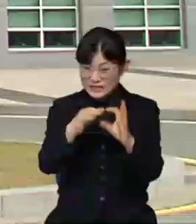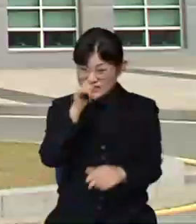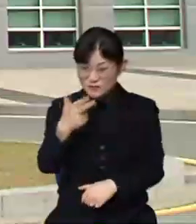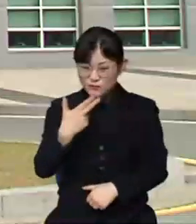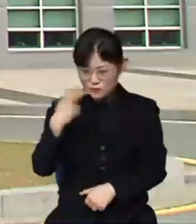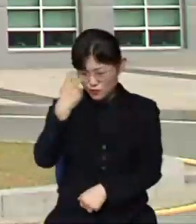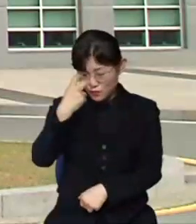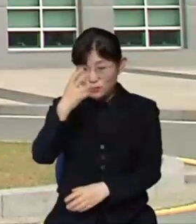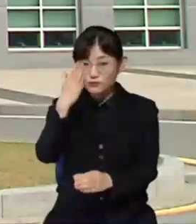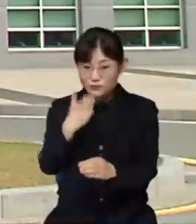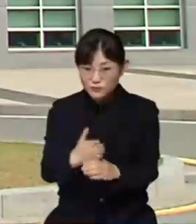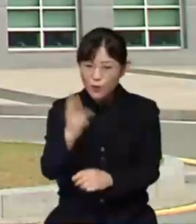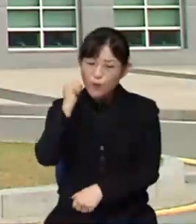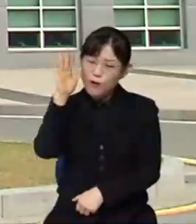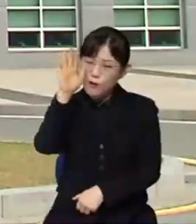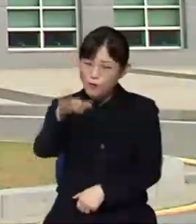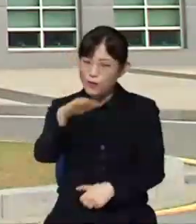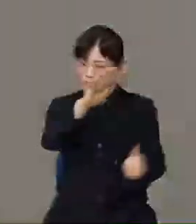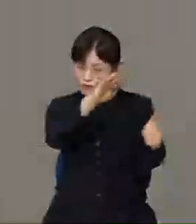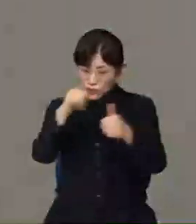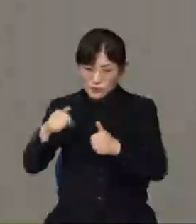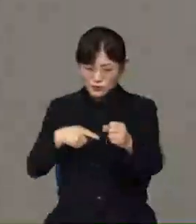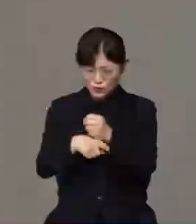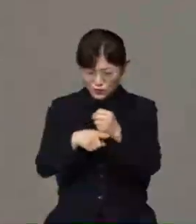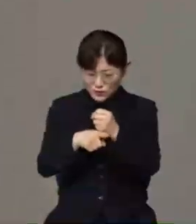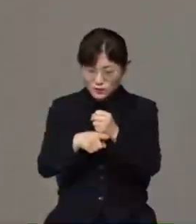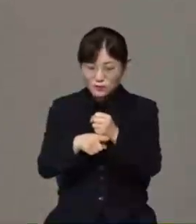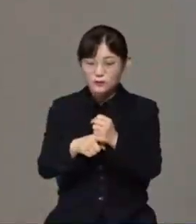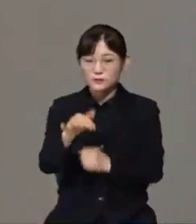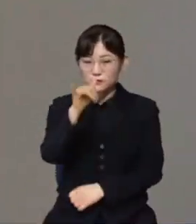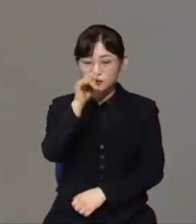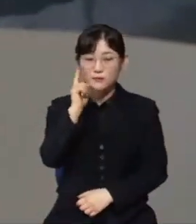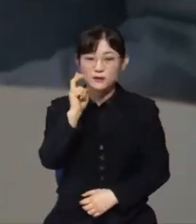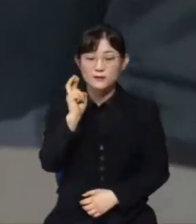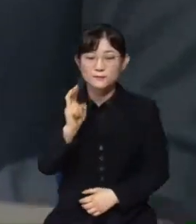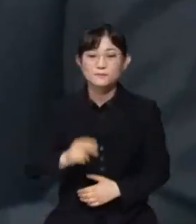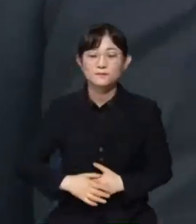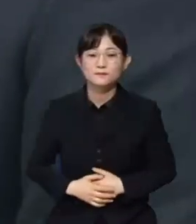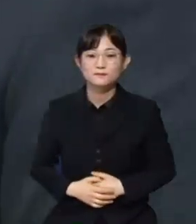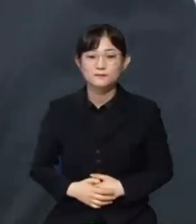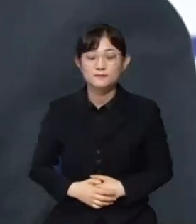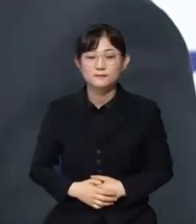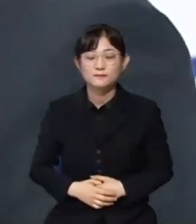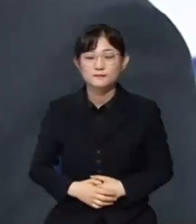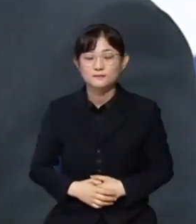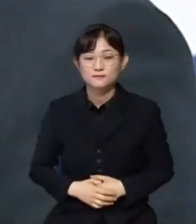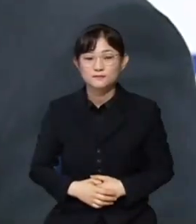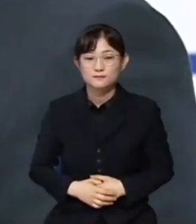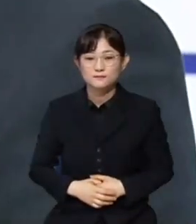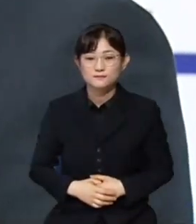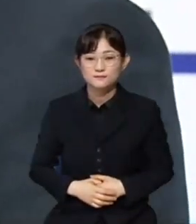만큼 조만간 소환 조사가 이뤄질 가능성도 배제할 수 없습니다. KBC 정의진입니다.